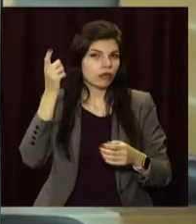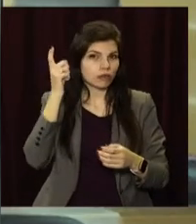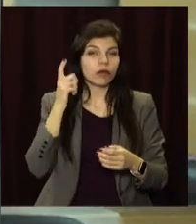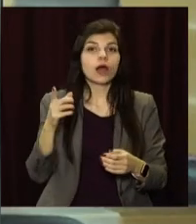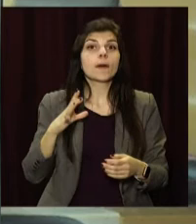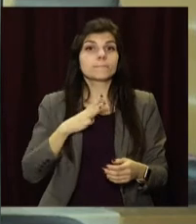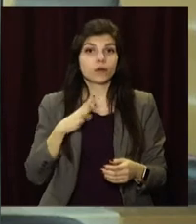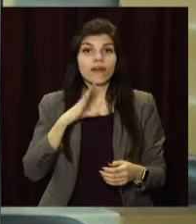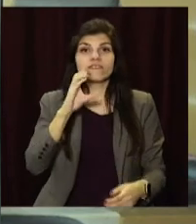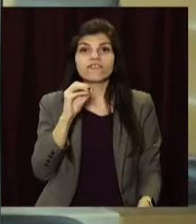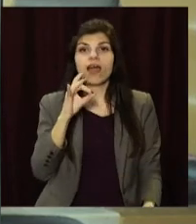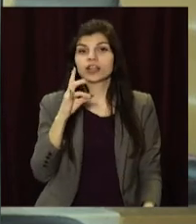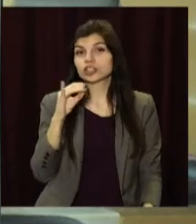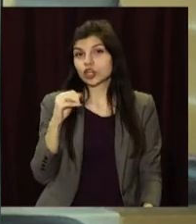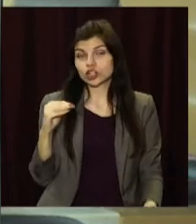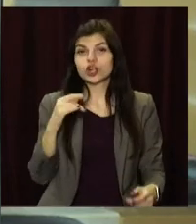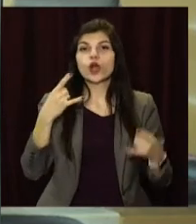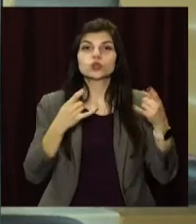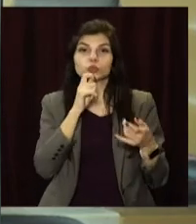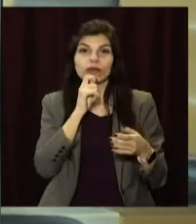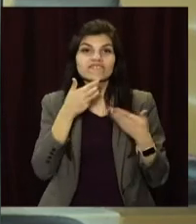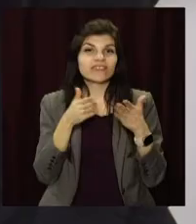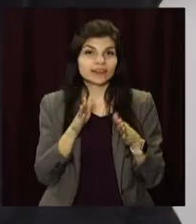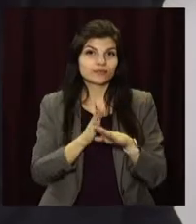Побували на вернісажі журналісти відкритого.